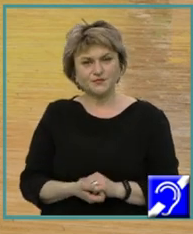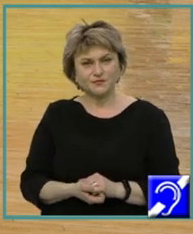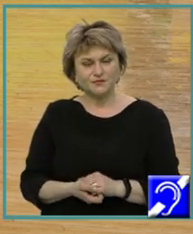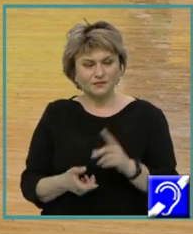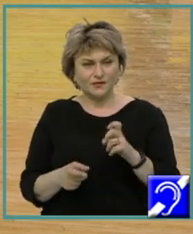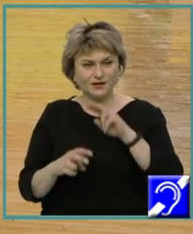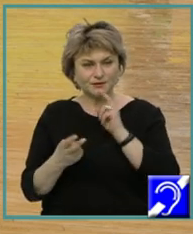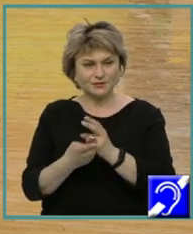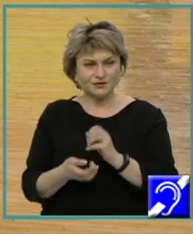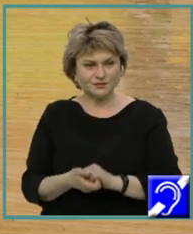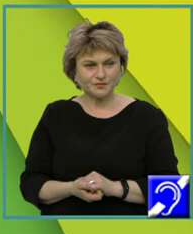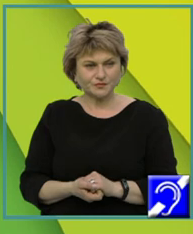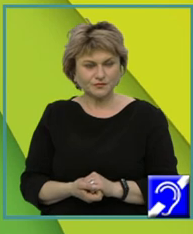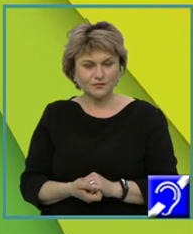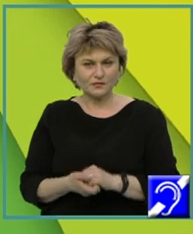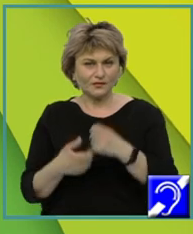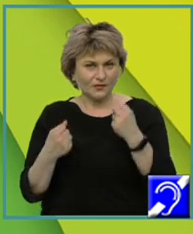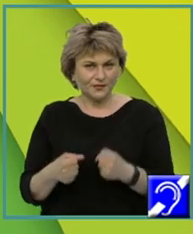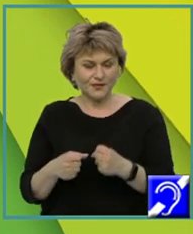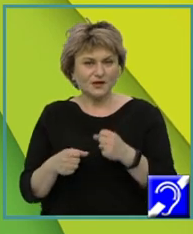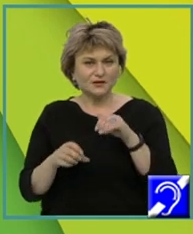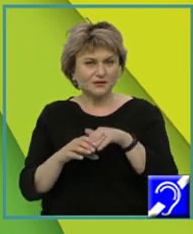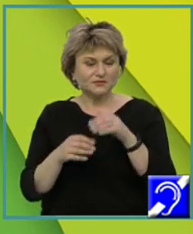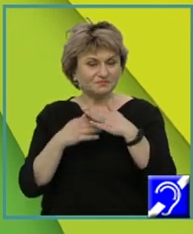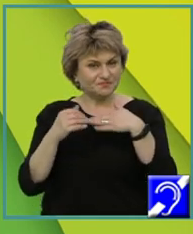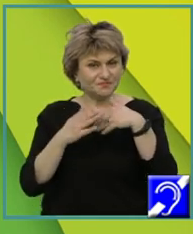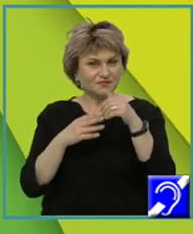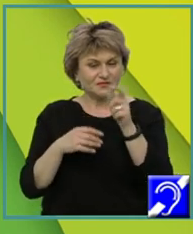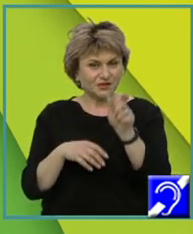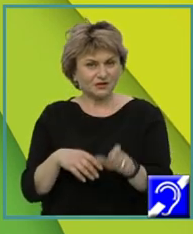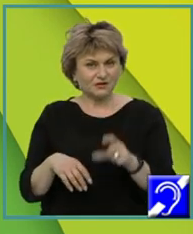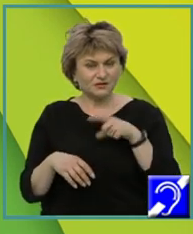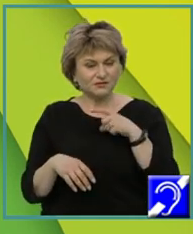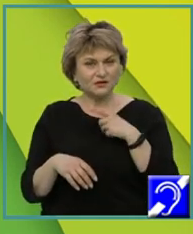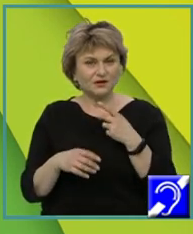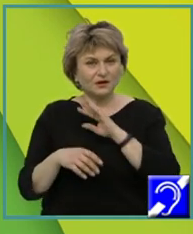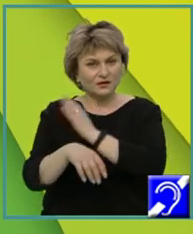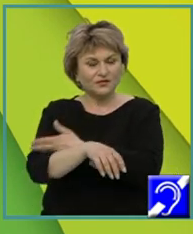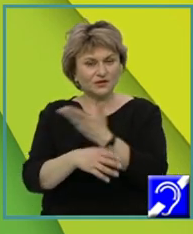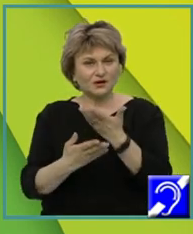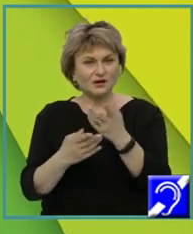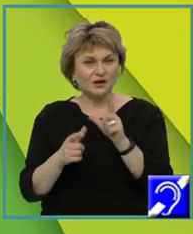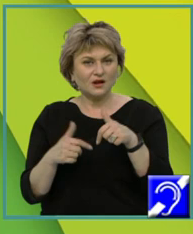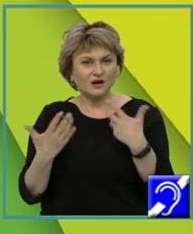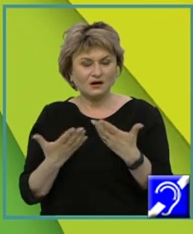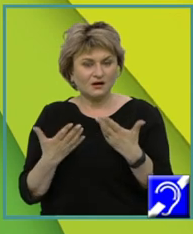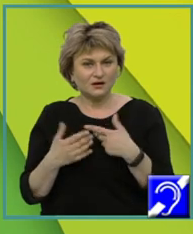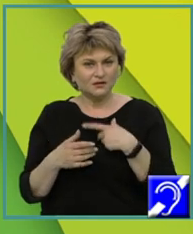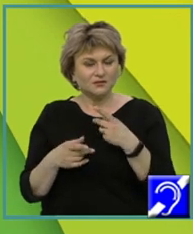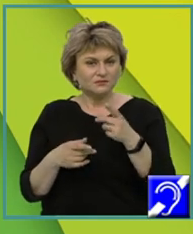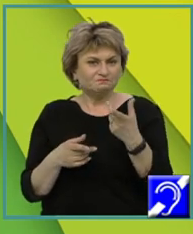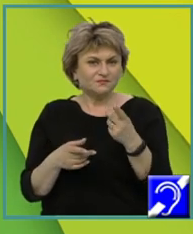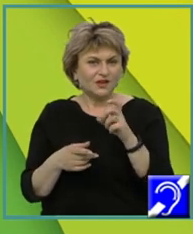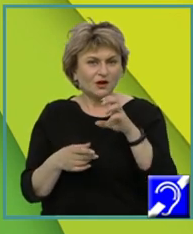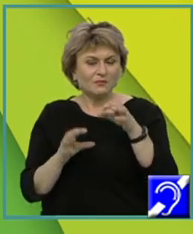asemenea dificultatea în a reconstrui personajul este efortul la care au de decodificare